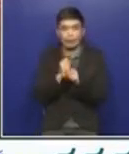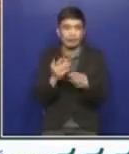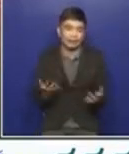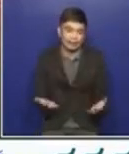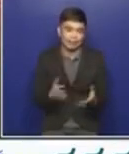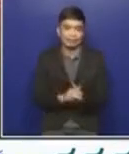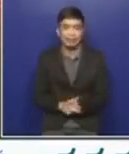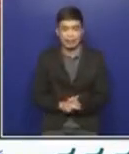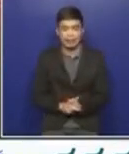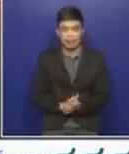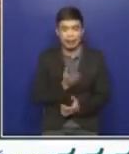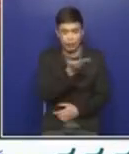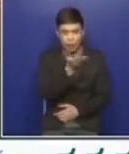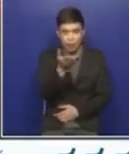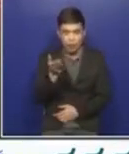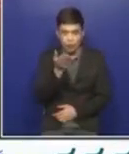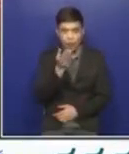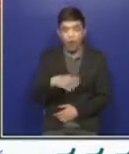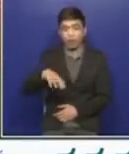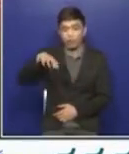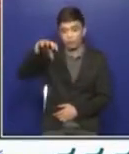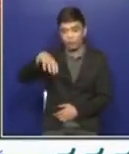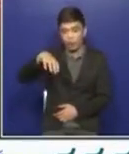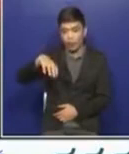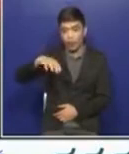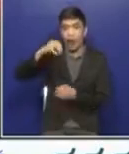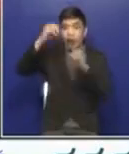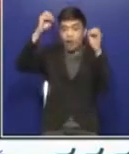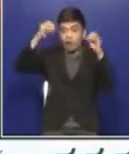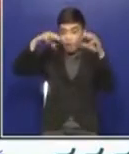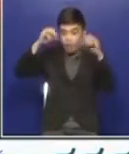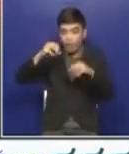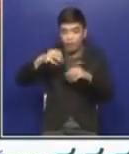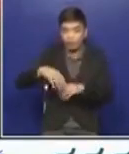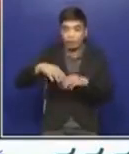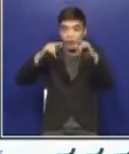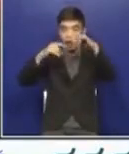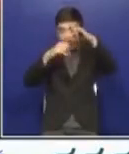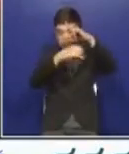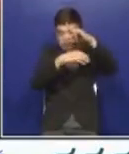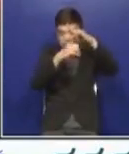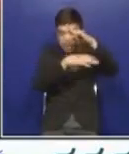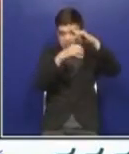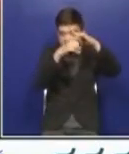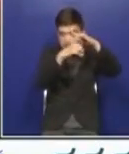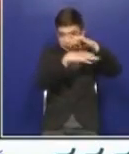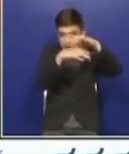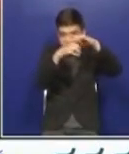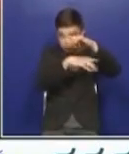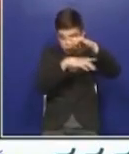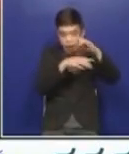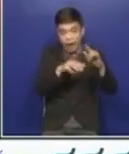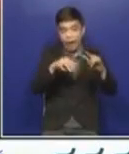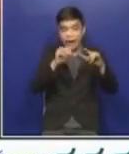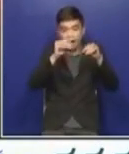จึงอยากจะเรียกร้องให้ทางกรมฝนหลวงนะครับได้ไปทำการทำฝนหลวงในภาคอีสานตอนกล